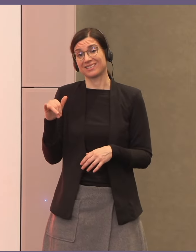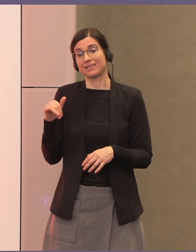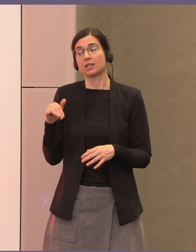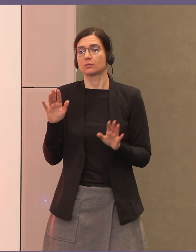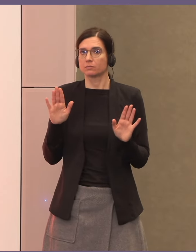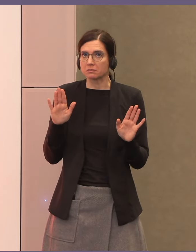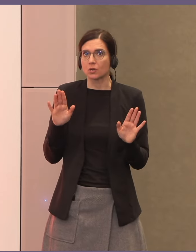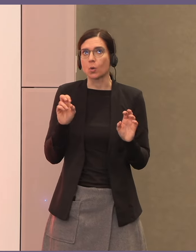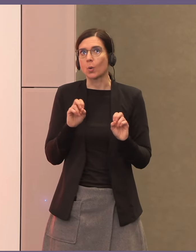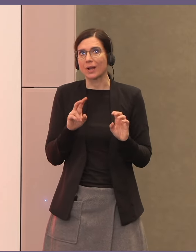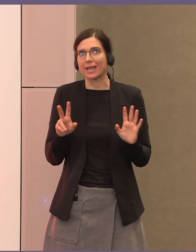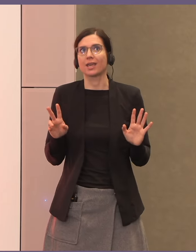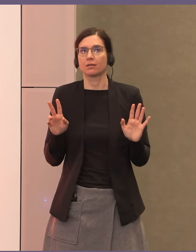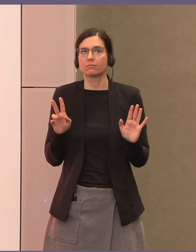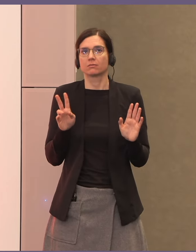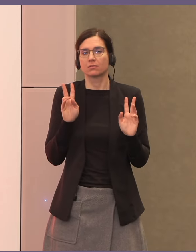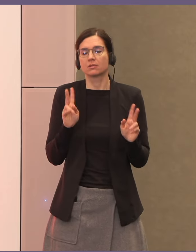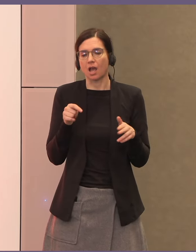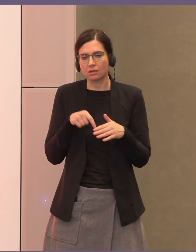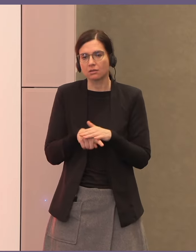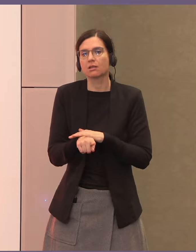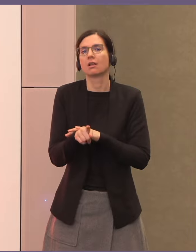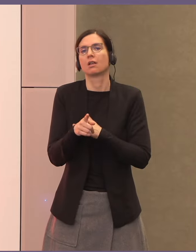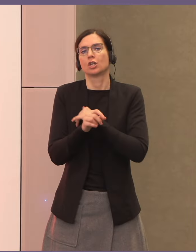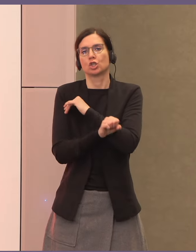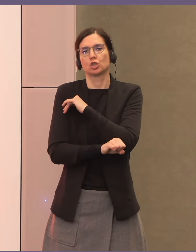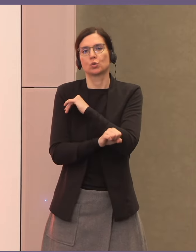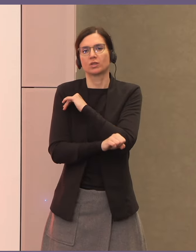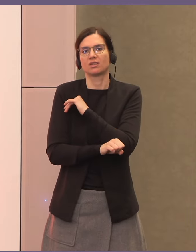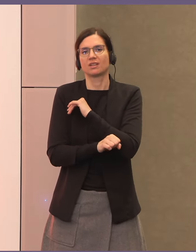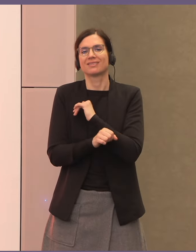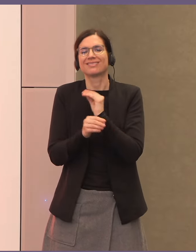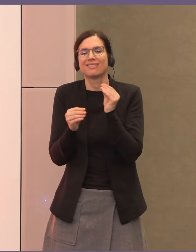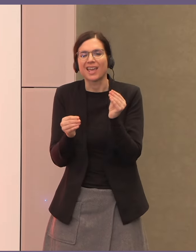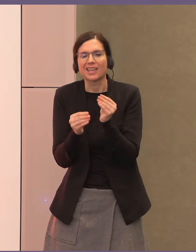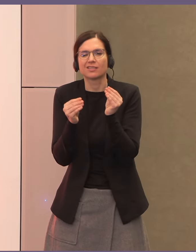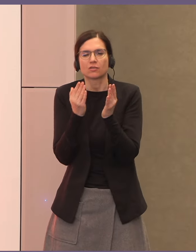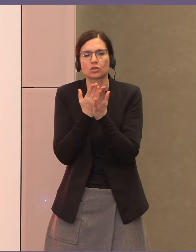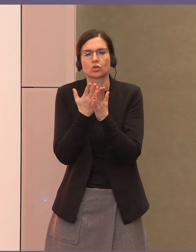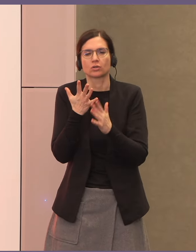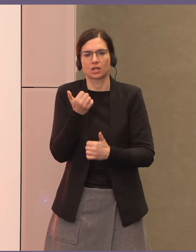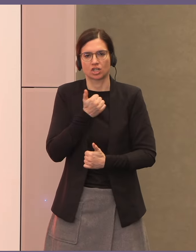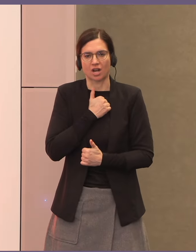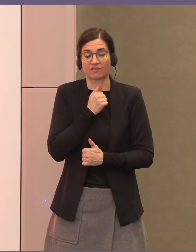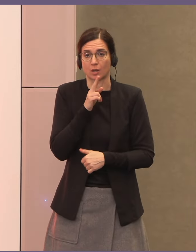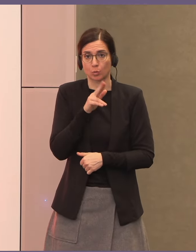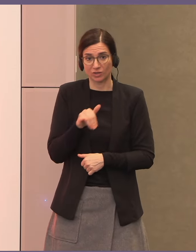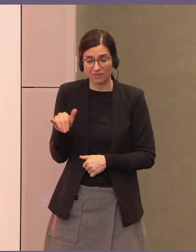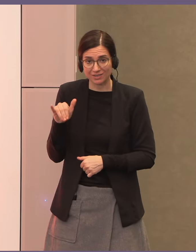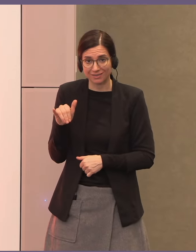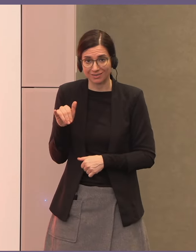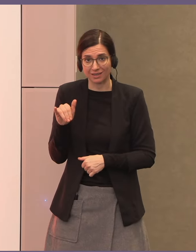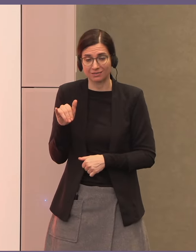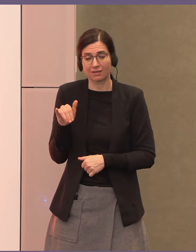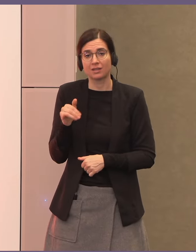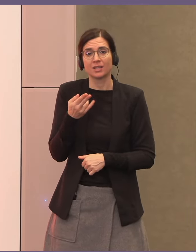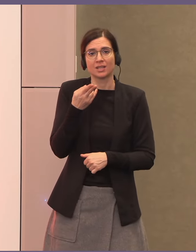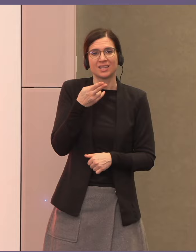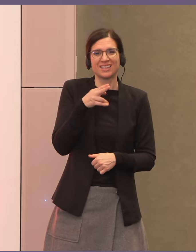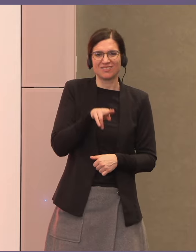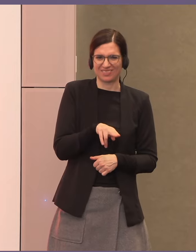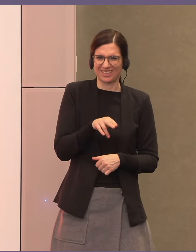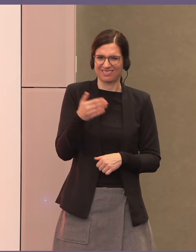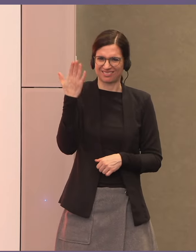beziehungsweise um es wahrheitsgetreuer zu sagen, sie hatten einen Fuß in der Tür. Die Unis waren im Wien des Populisten